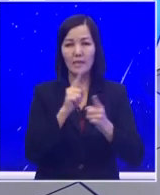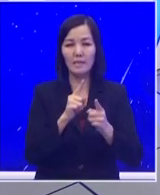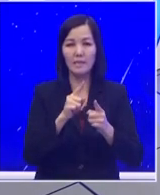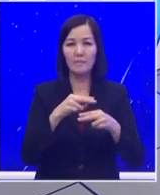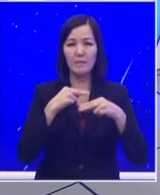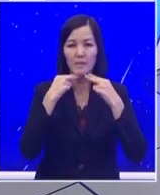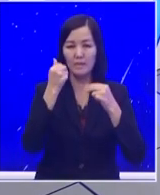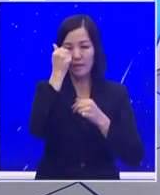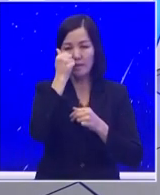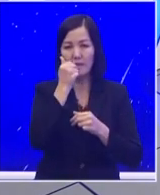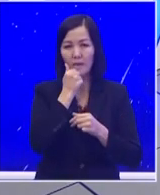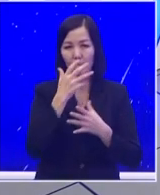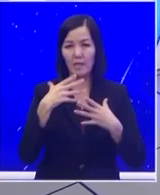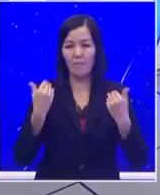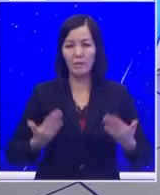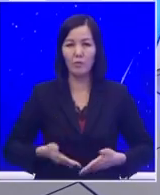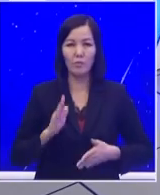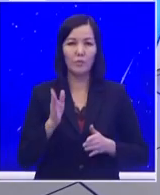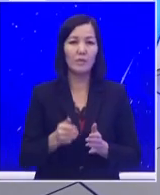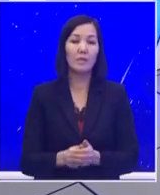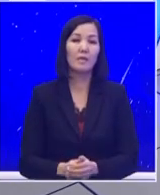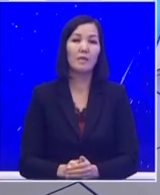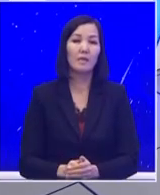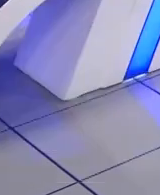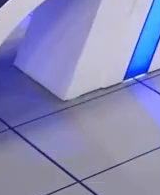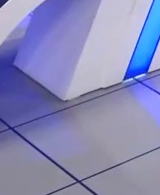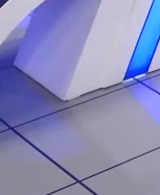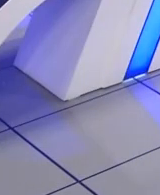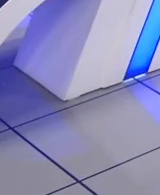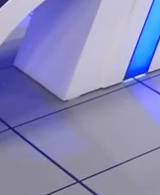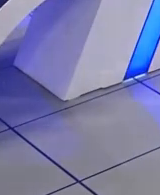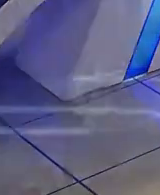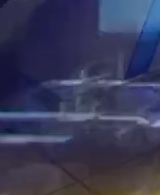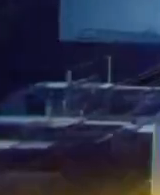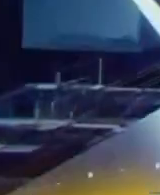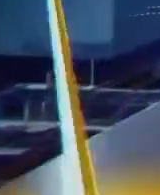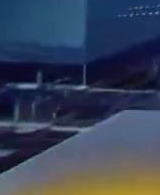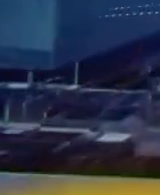рахмет. Келесі эфирде жүздескенше аман сау болыңыздар.